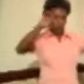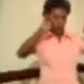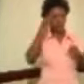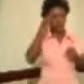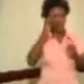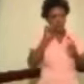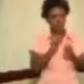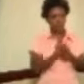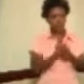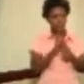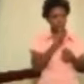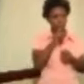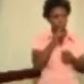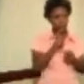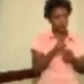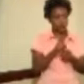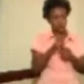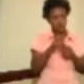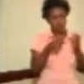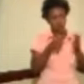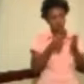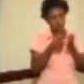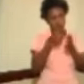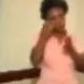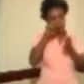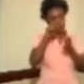et quoi que nous avons besoin pour nous voyer